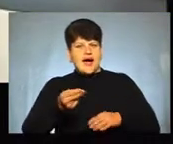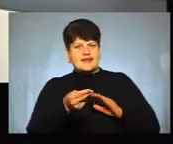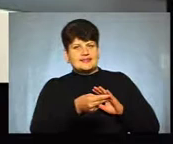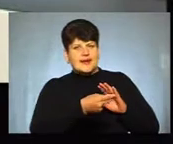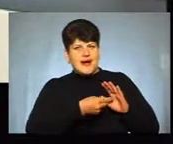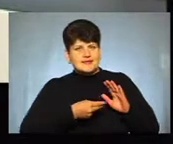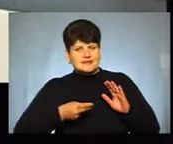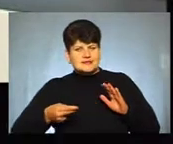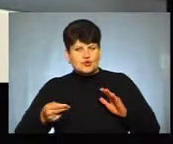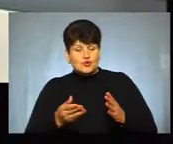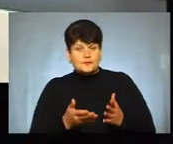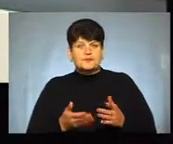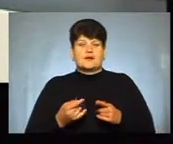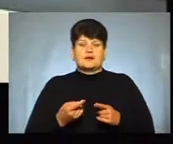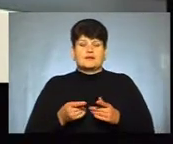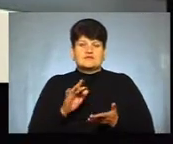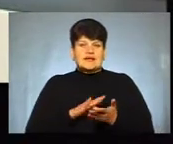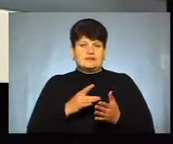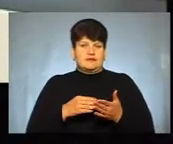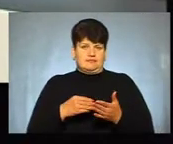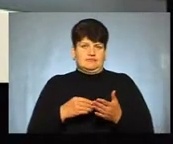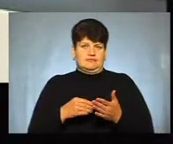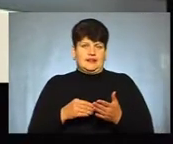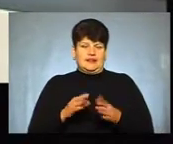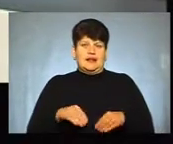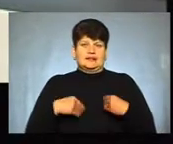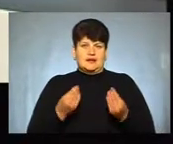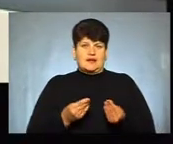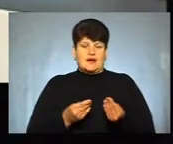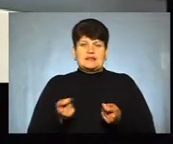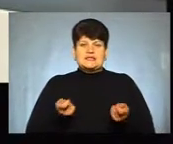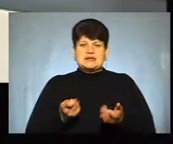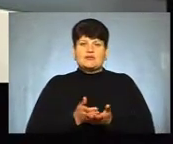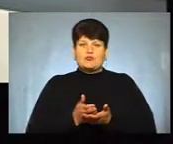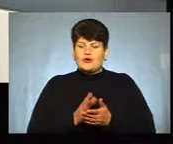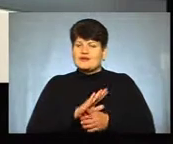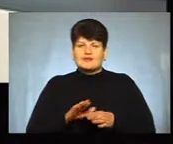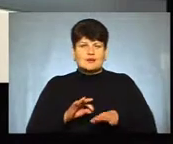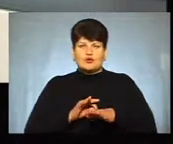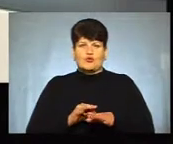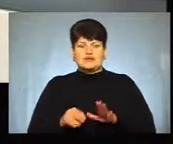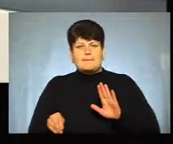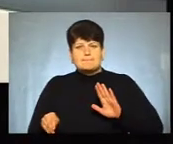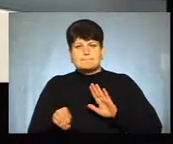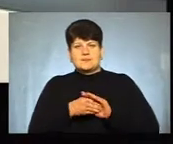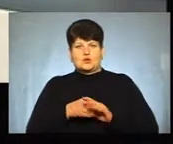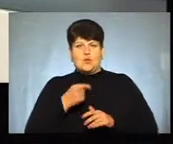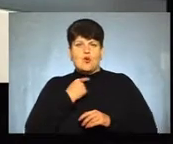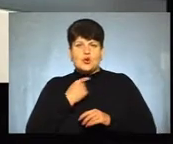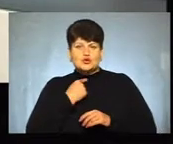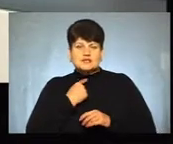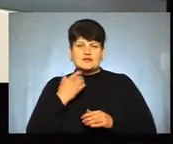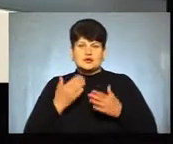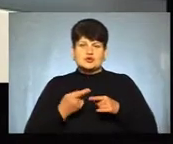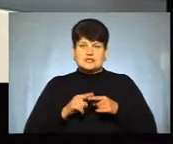біля пунктів голосування, тобто біля центру надання адміністративних послуг. І, звісно, не здійснювати підкуп голосів, оскільки, якщо це